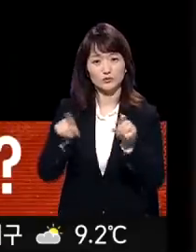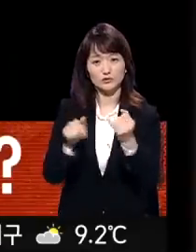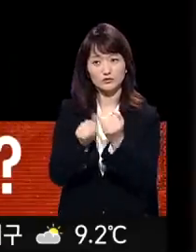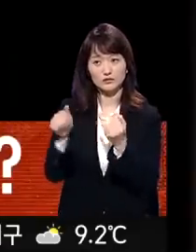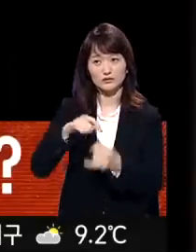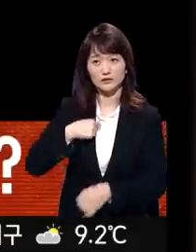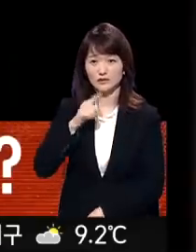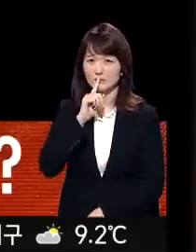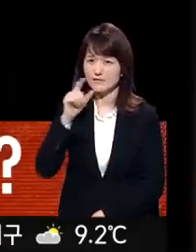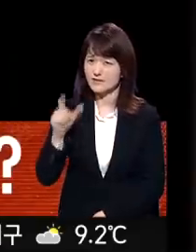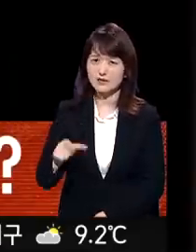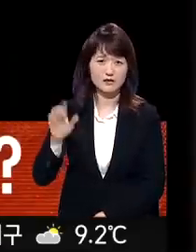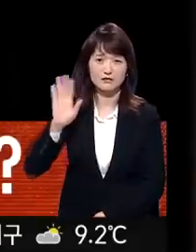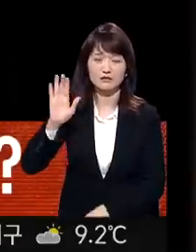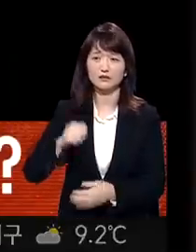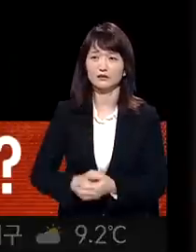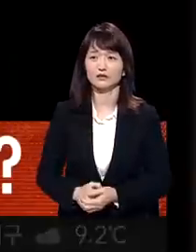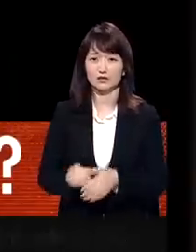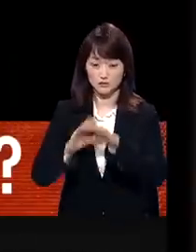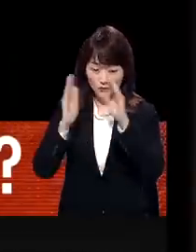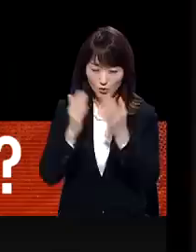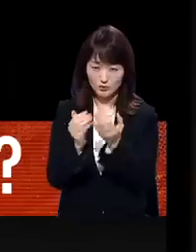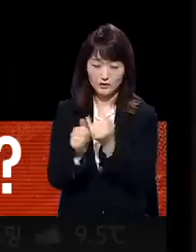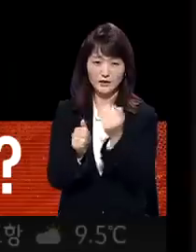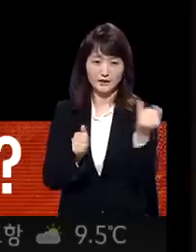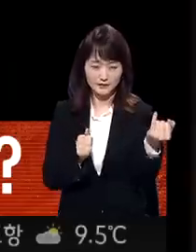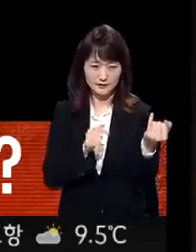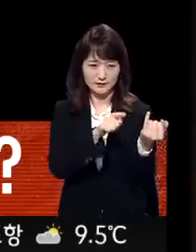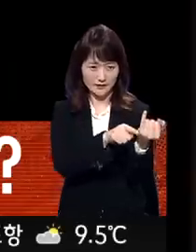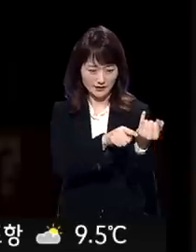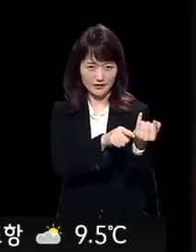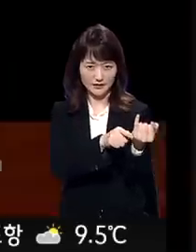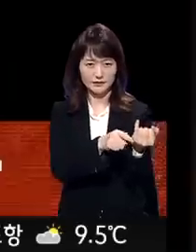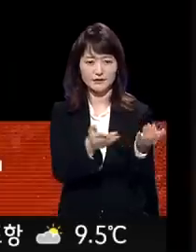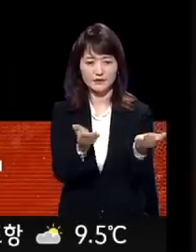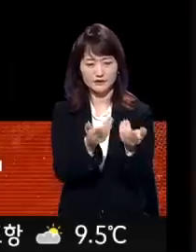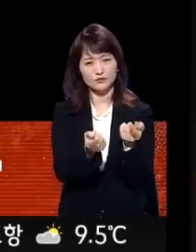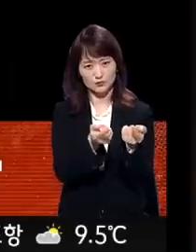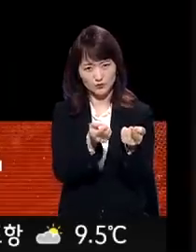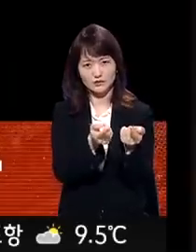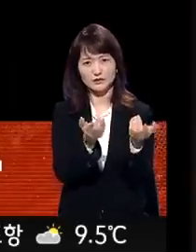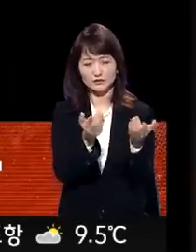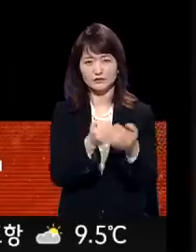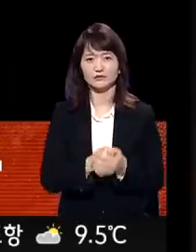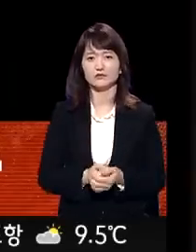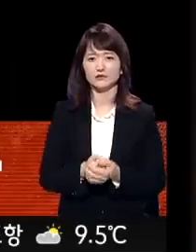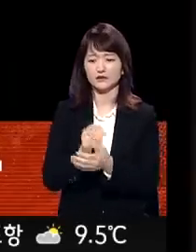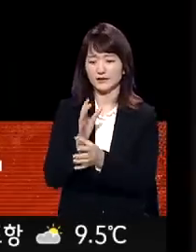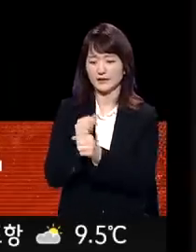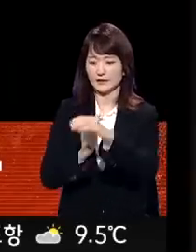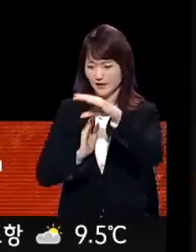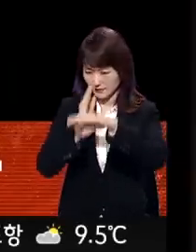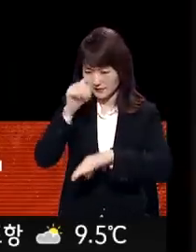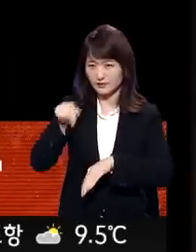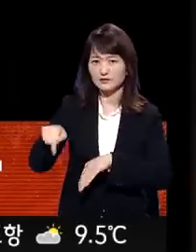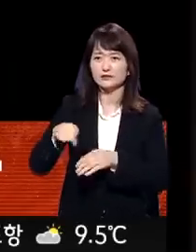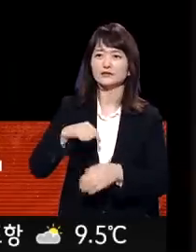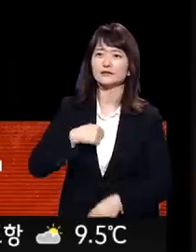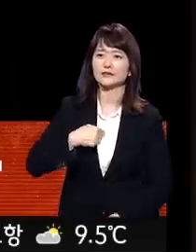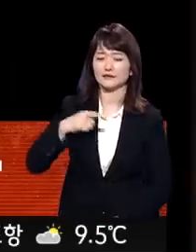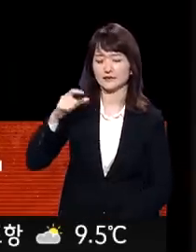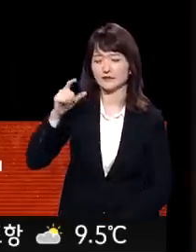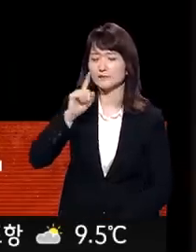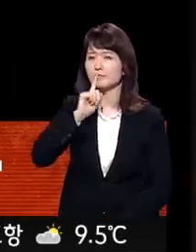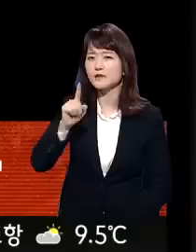자기 주장이 그렇게 강하지도 않고요. 또 전부 아내한테 맞춰주는 스타일이라고 합니다. 그런데 유통기한에 있어서만큼은 이 자기 주장을